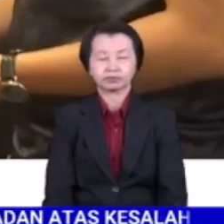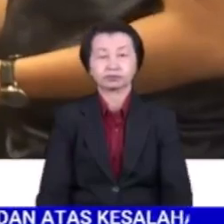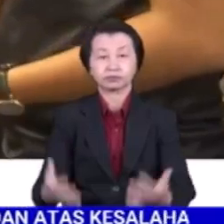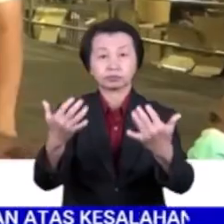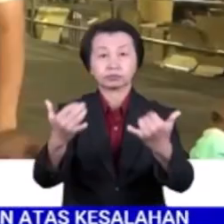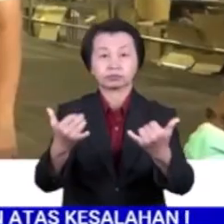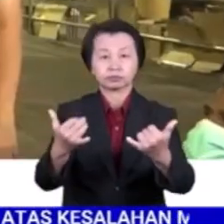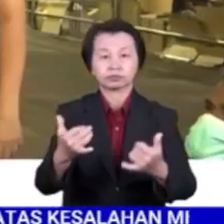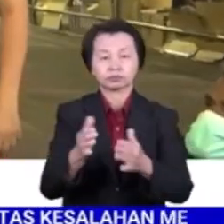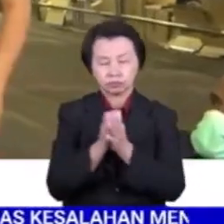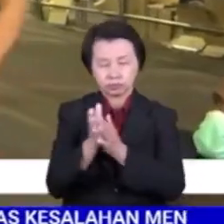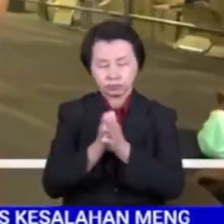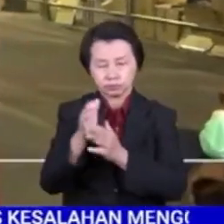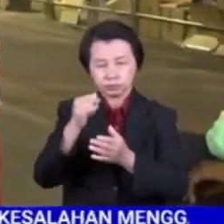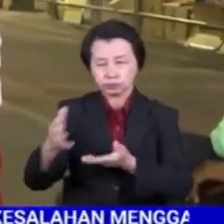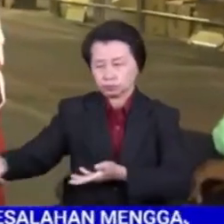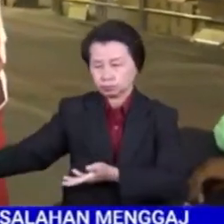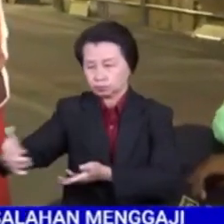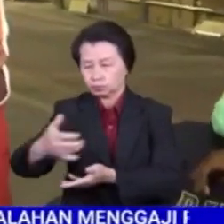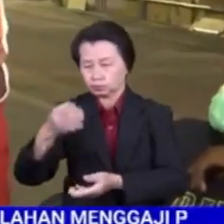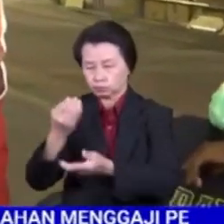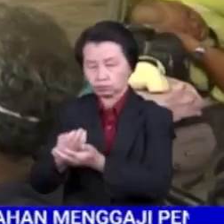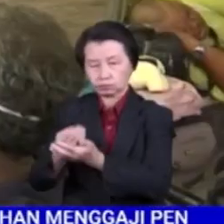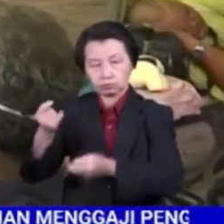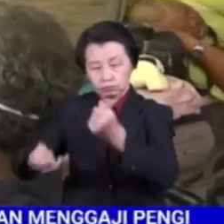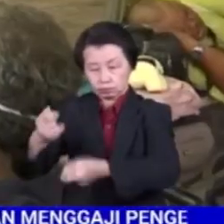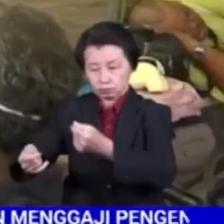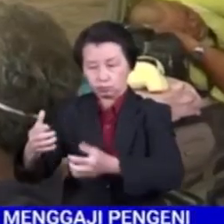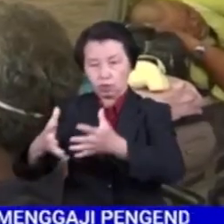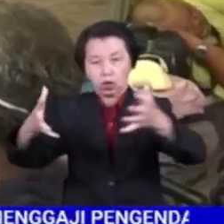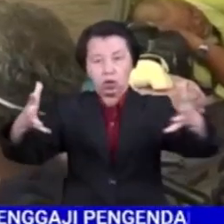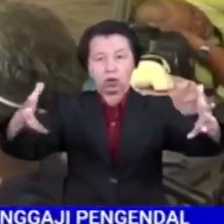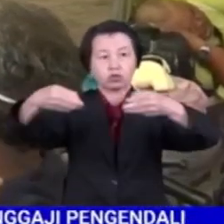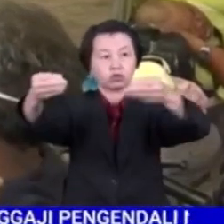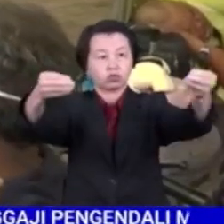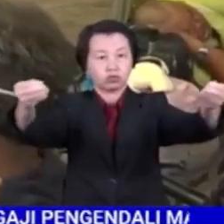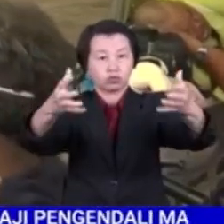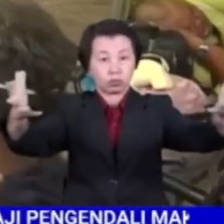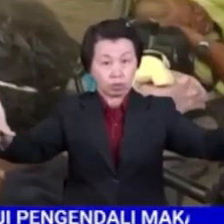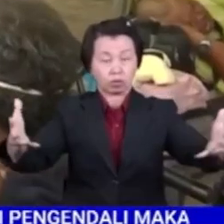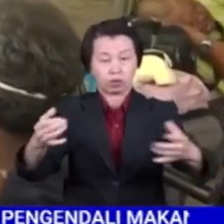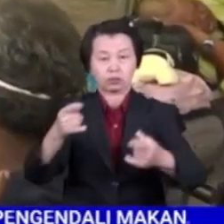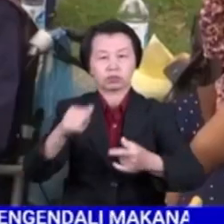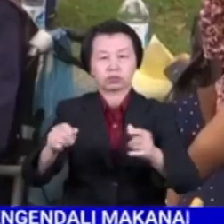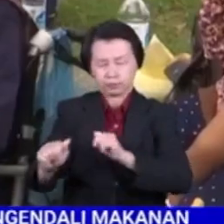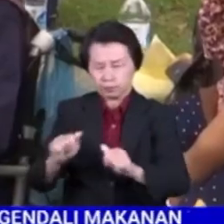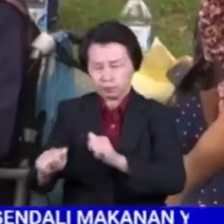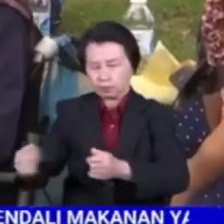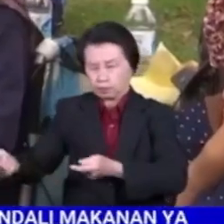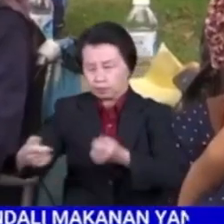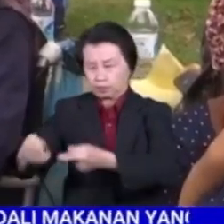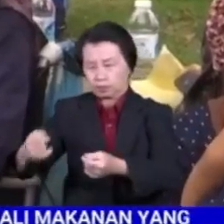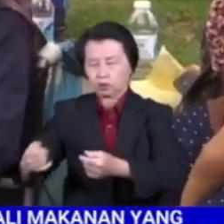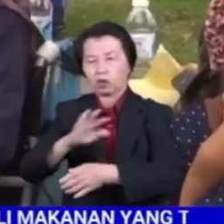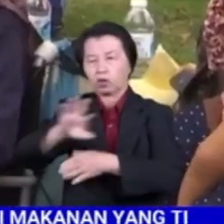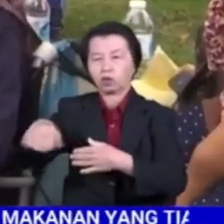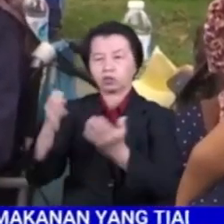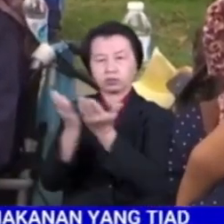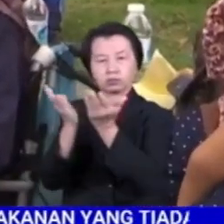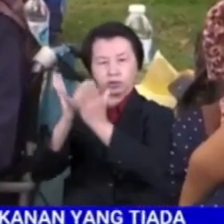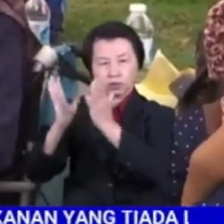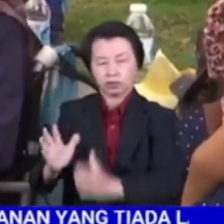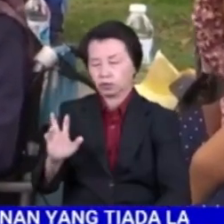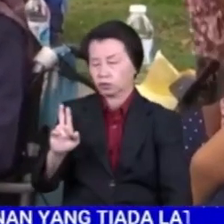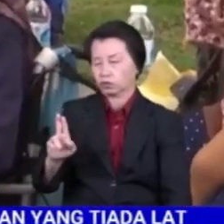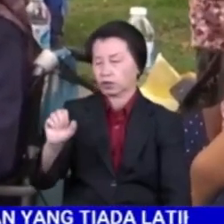Ketika ini, usaha untuk mengumpul dana bagi meluaskan kawasan dan jumlah sumbangan dipergiat aktivis mahasiswa